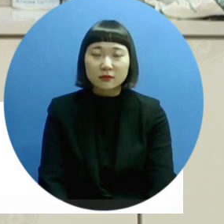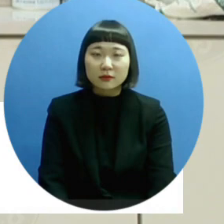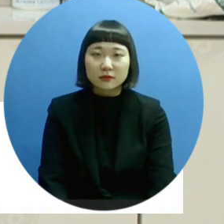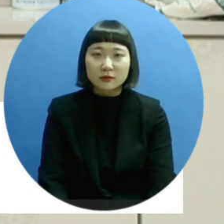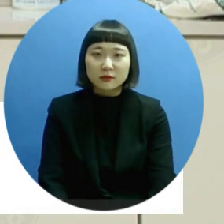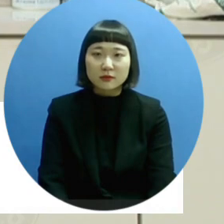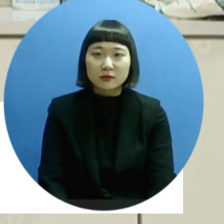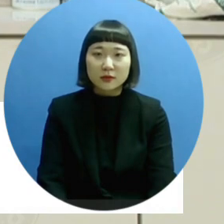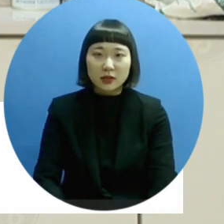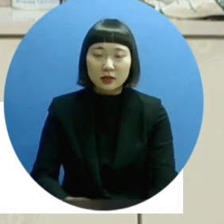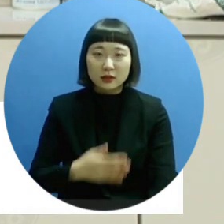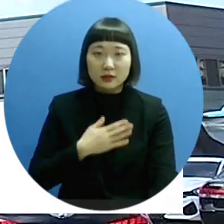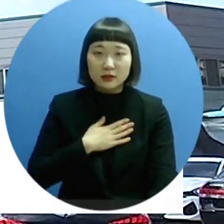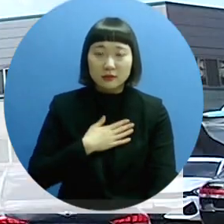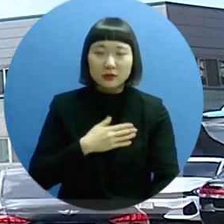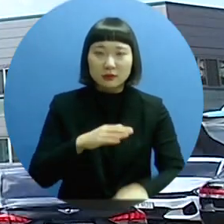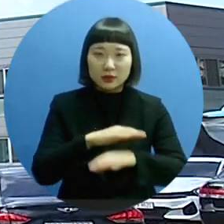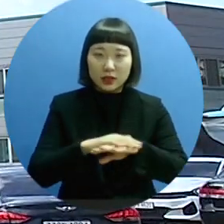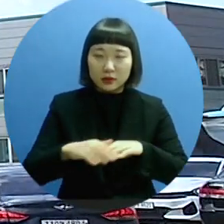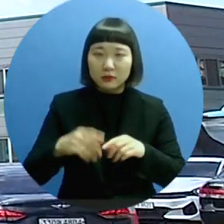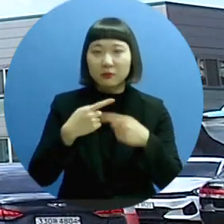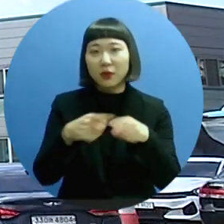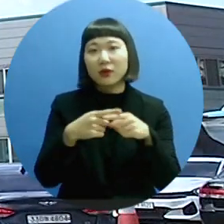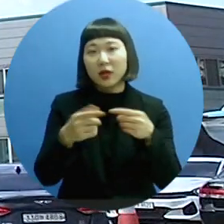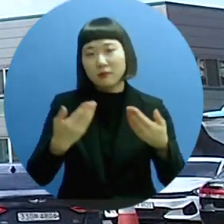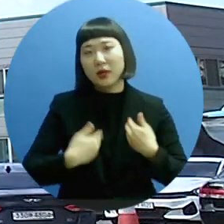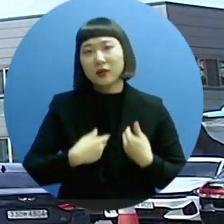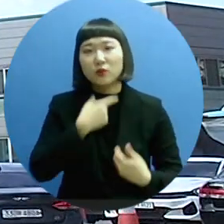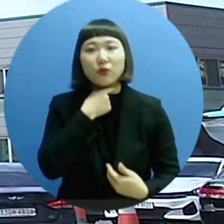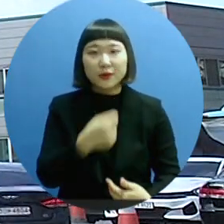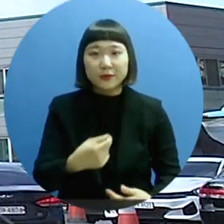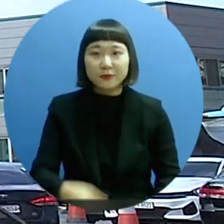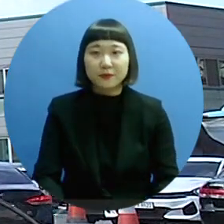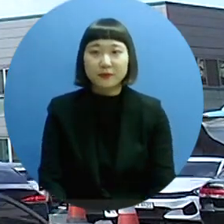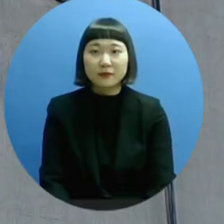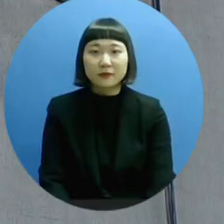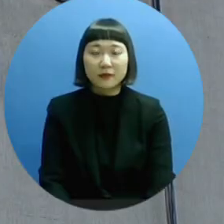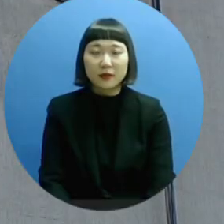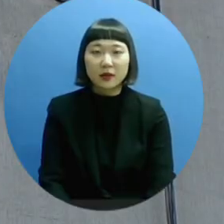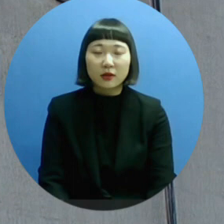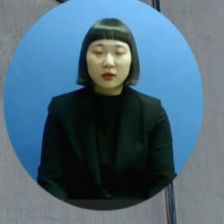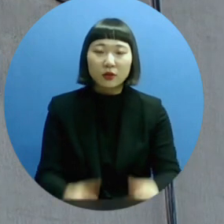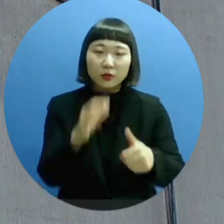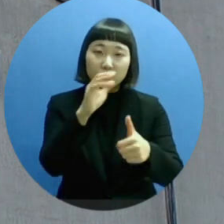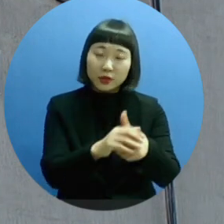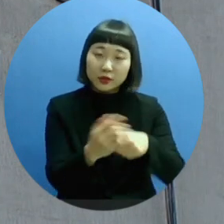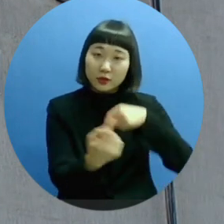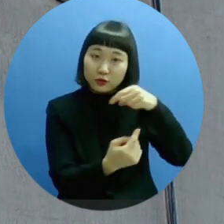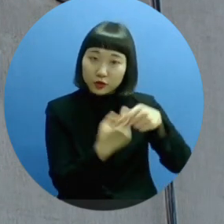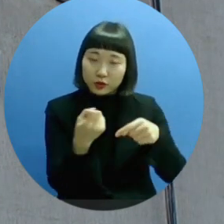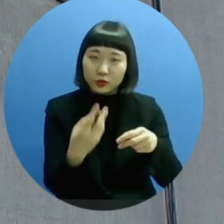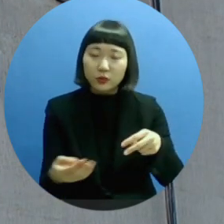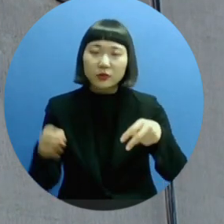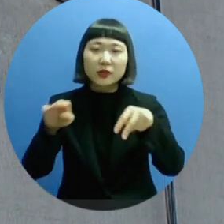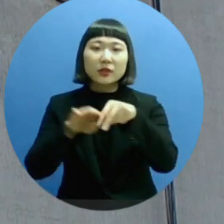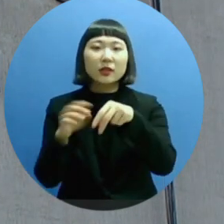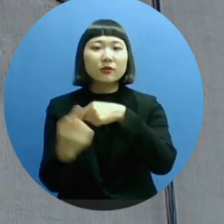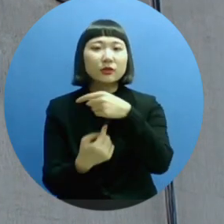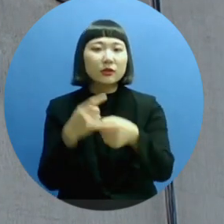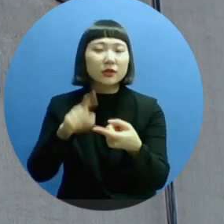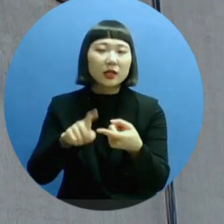정당하게 평가도 받아보고 싶고. 미추홀구는 위탁 운영 능력과 시설 관리 등 전반적으로 부족했다고